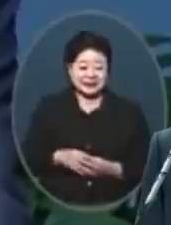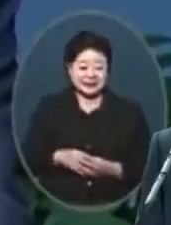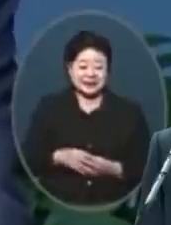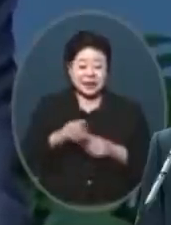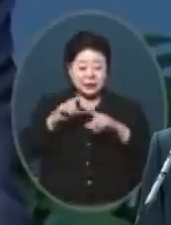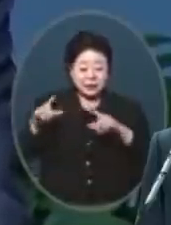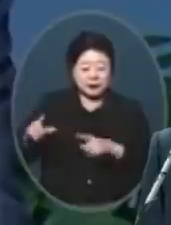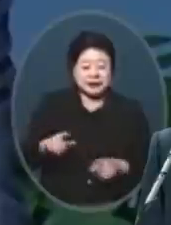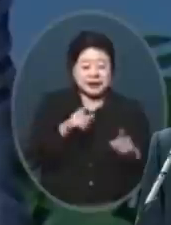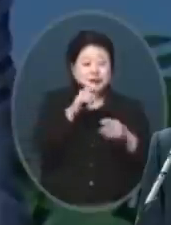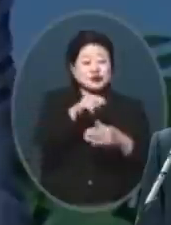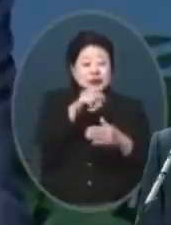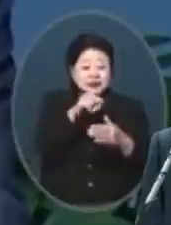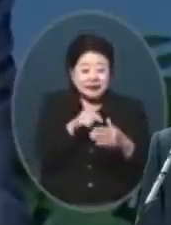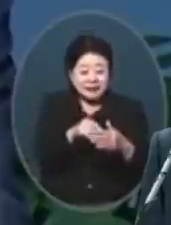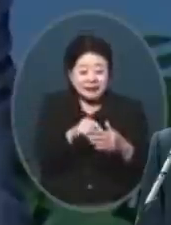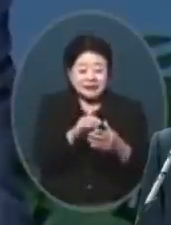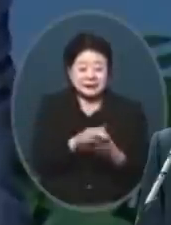평범한 생활 중에서